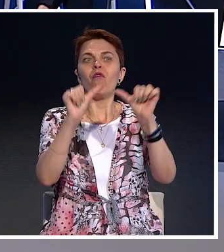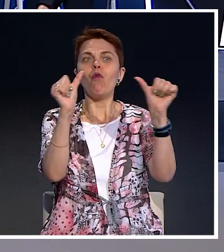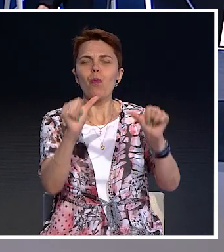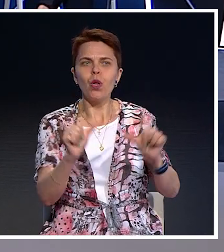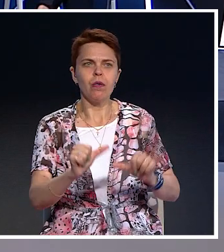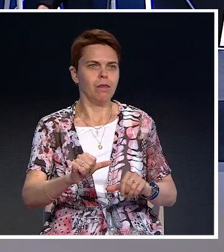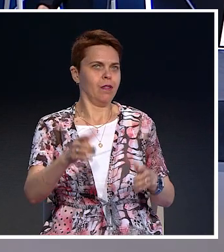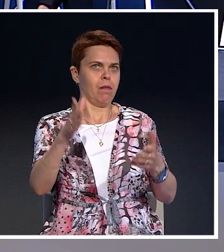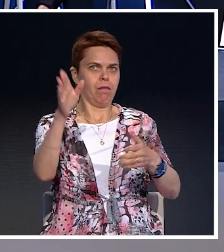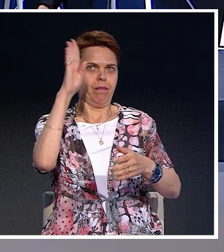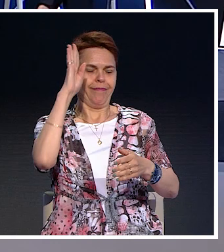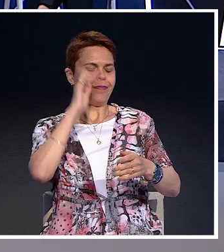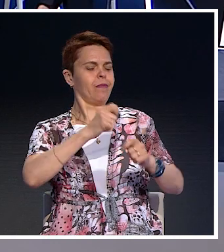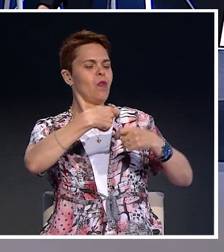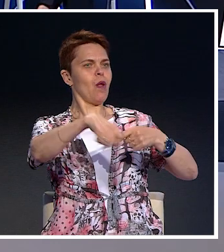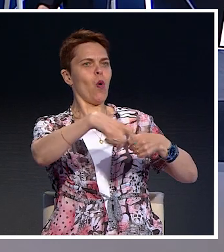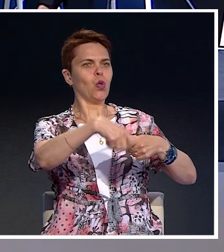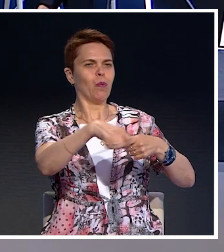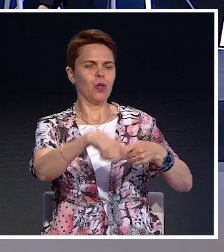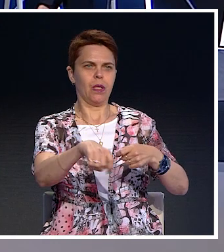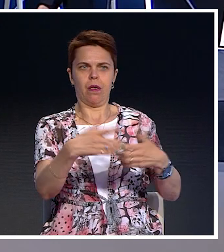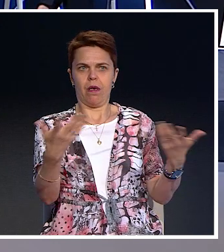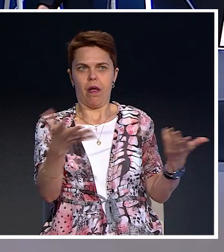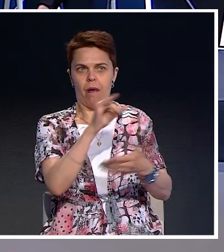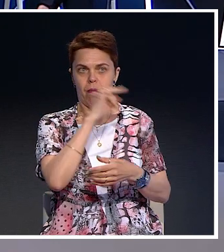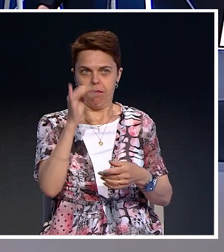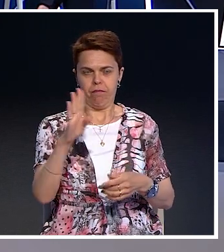формувались чоловіками, спонсори і донори